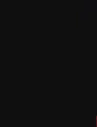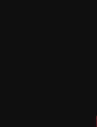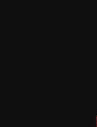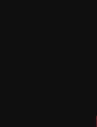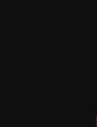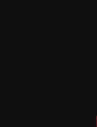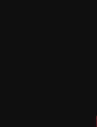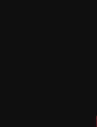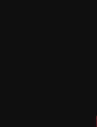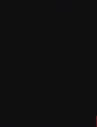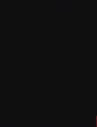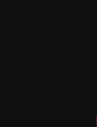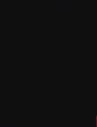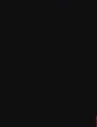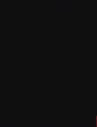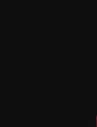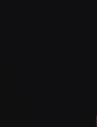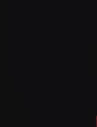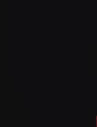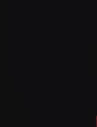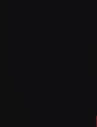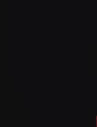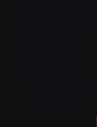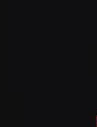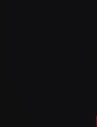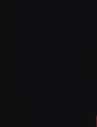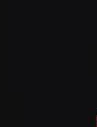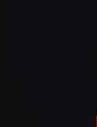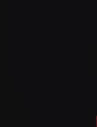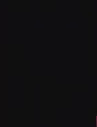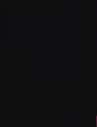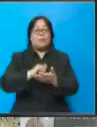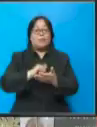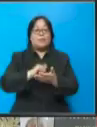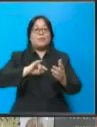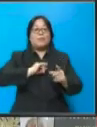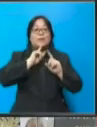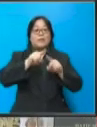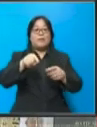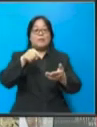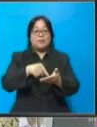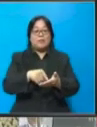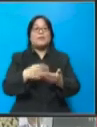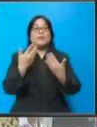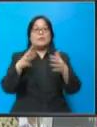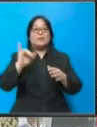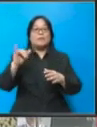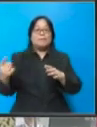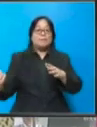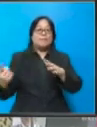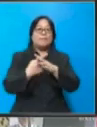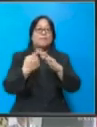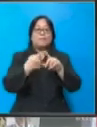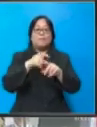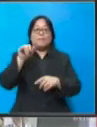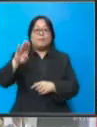Terima kasih atas soalan Yang Berhormat Gopeng. Kebetulannya perkara yang bakal saya jawab ini telah juga dibangkitkan